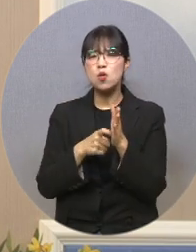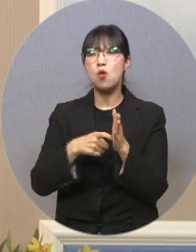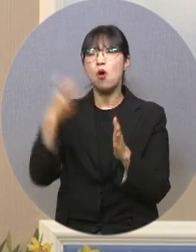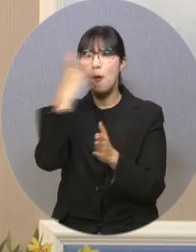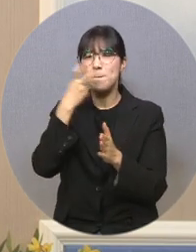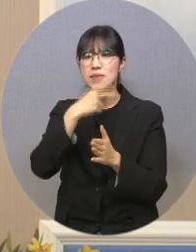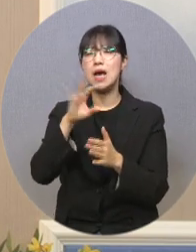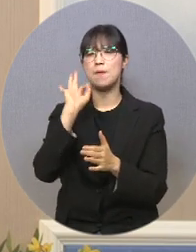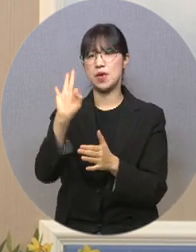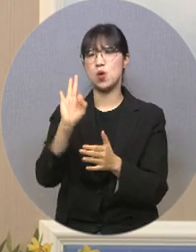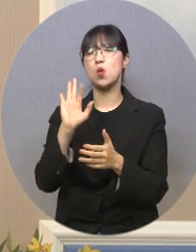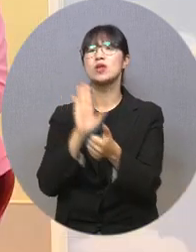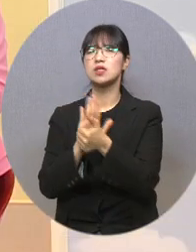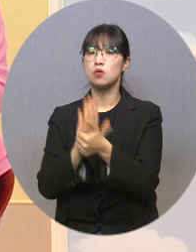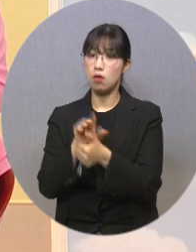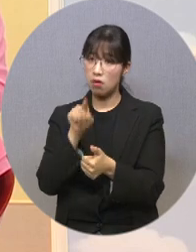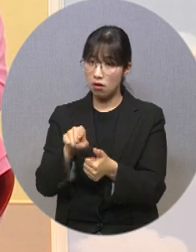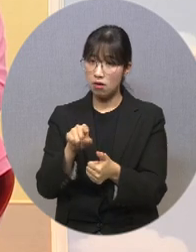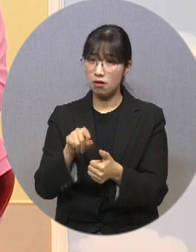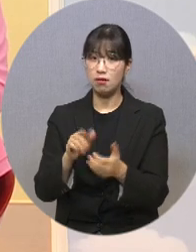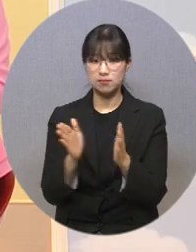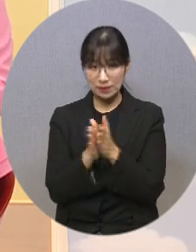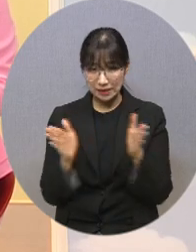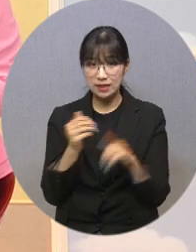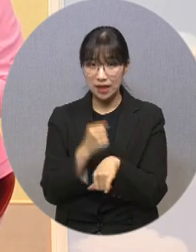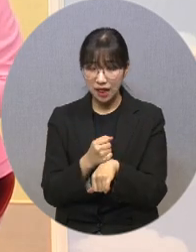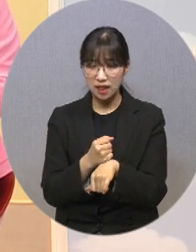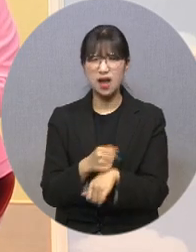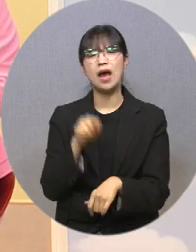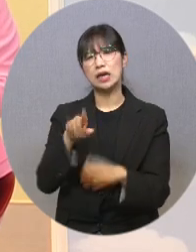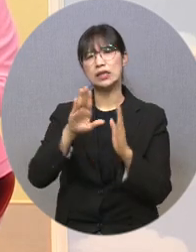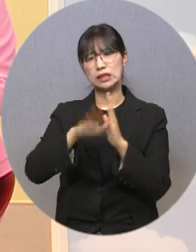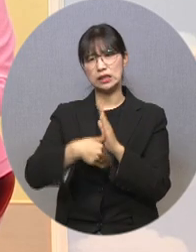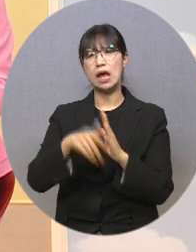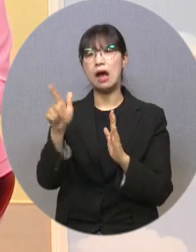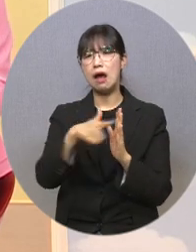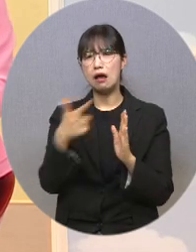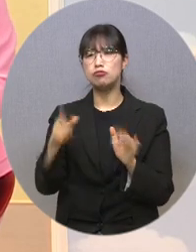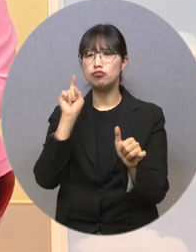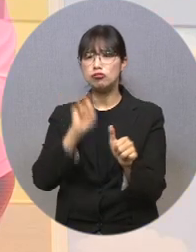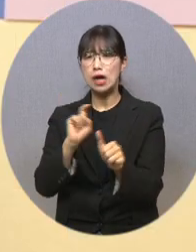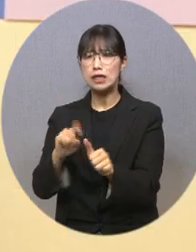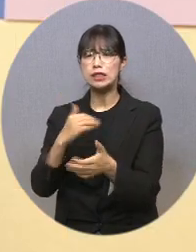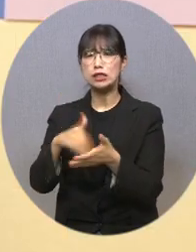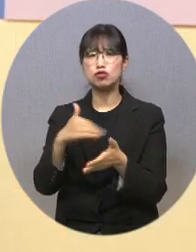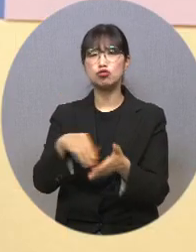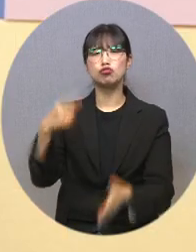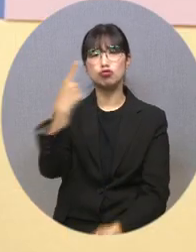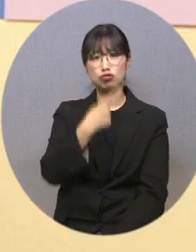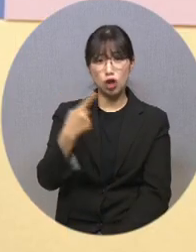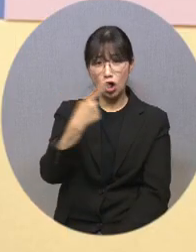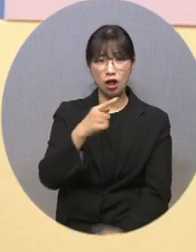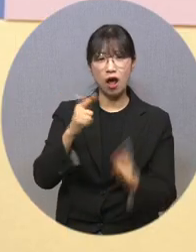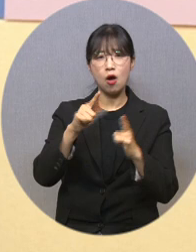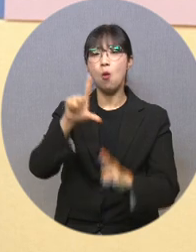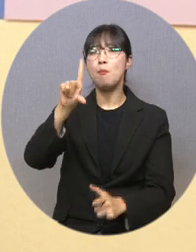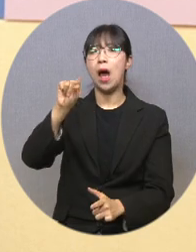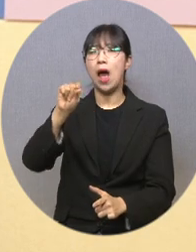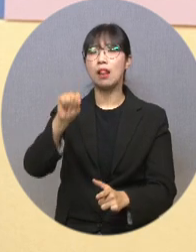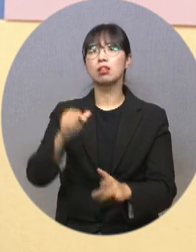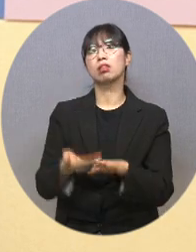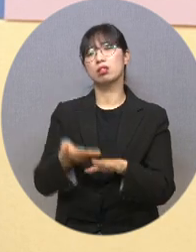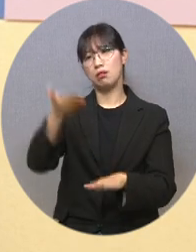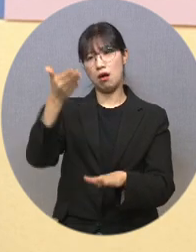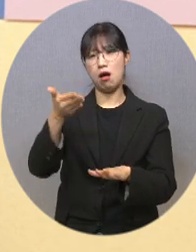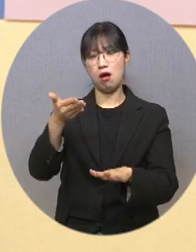반영이 됐나요? 네, 그렇습니다. 그때가 이제 하루 확진자가 천 단위에서 만 단위로 이렇게 변화가